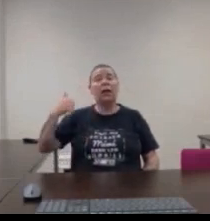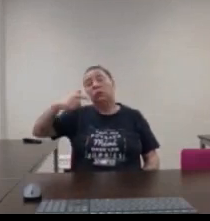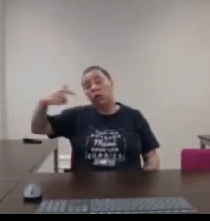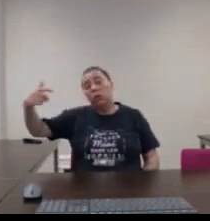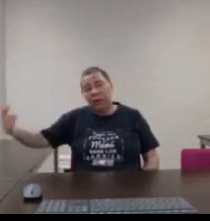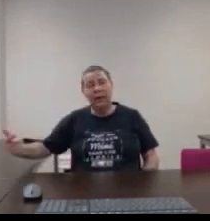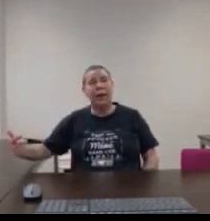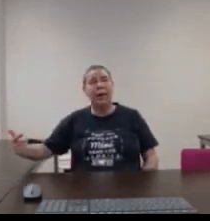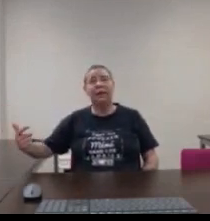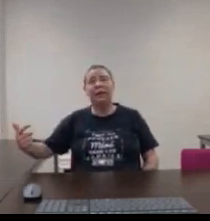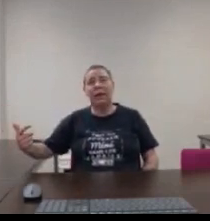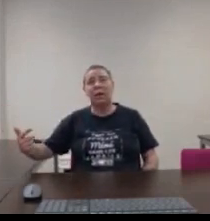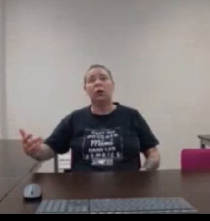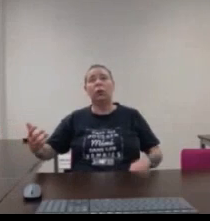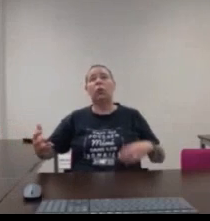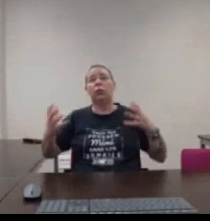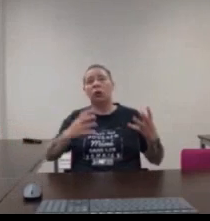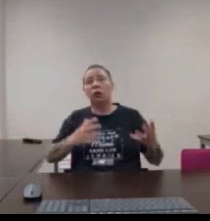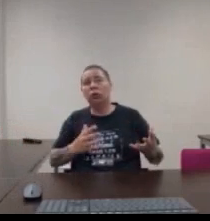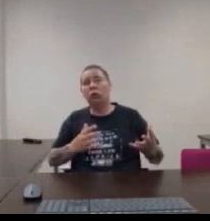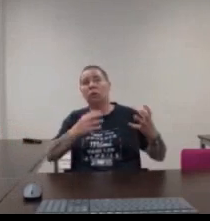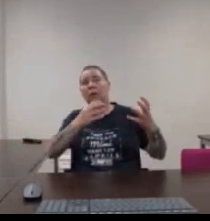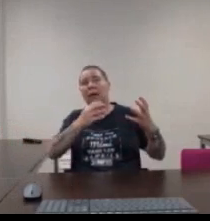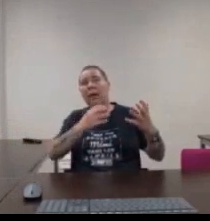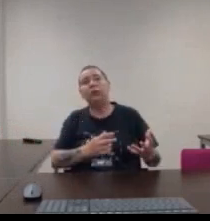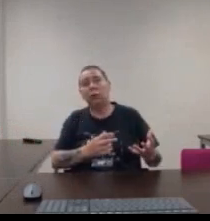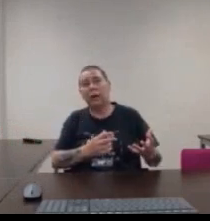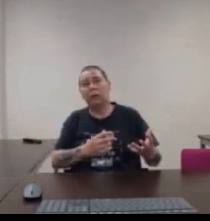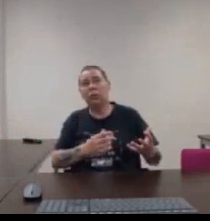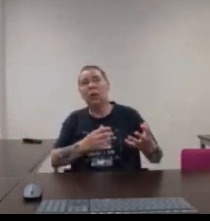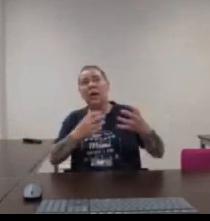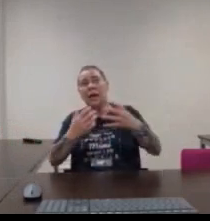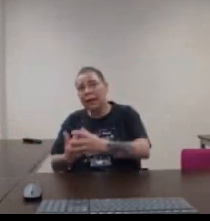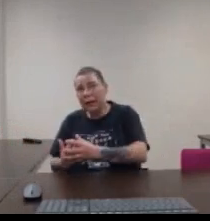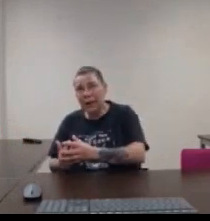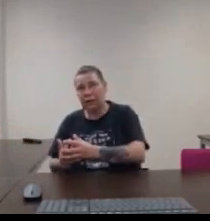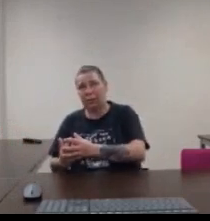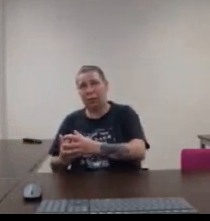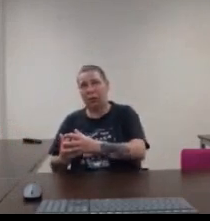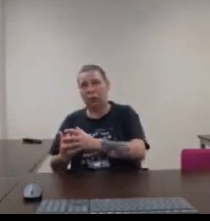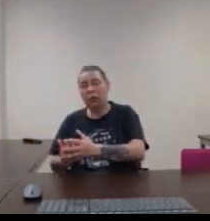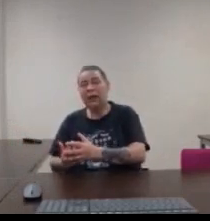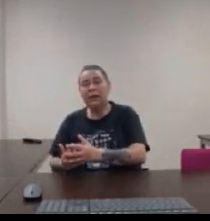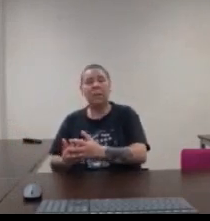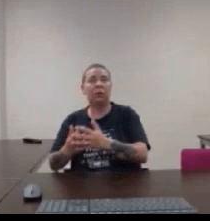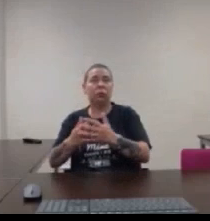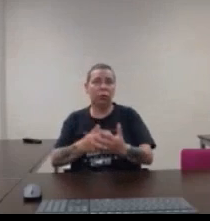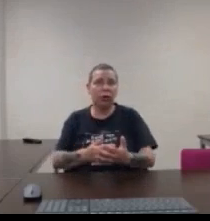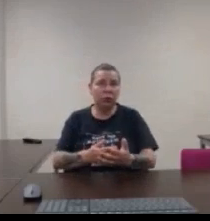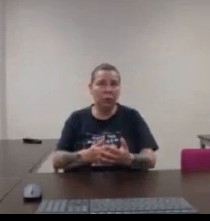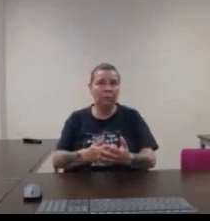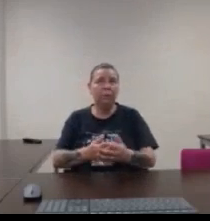lumbago et dans le pire des cas, hernie discale. Donc on se rend compte que la posture maintenue, elle a un impact non